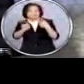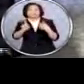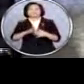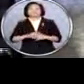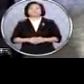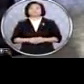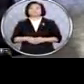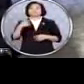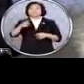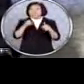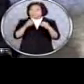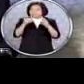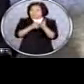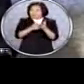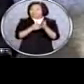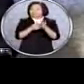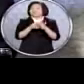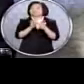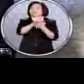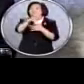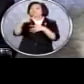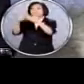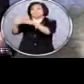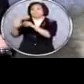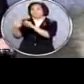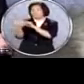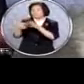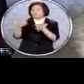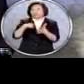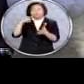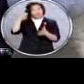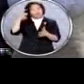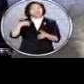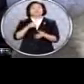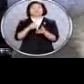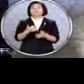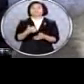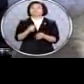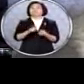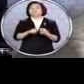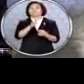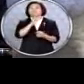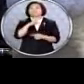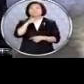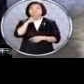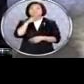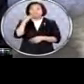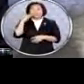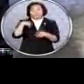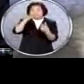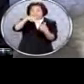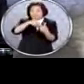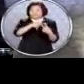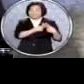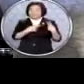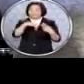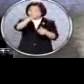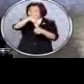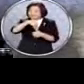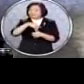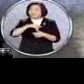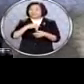们以这个做基础，再来跟大陆商讨相关的问题。这点我非常非常的赞成。不过到时候我的邀请，蔡主席你可不要